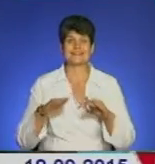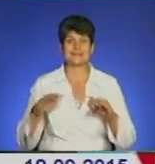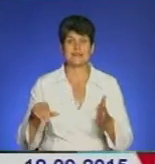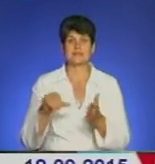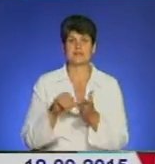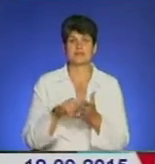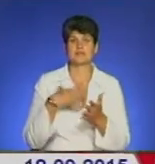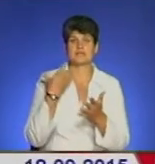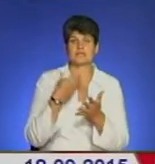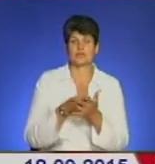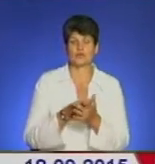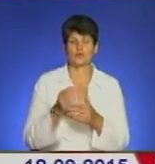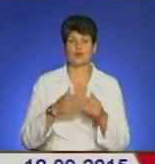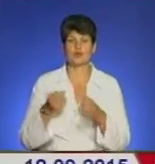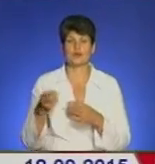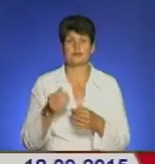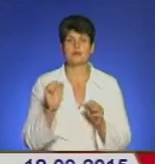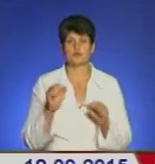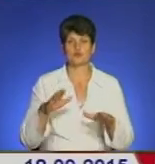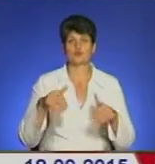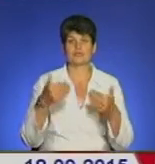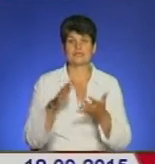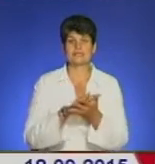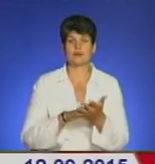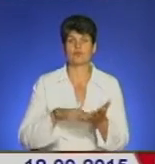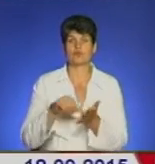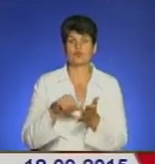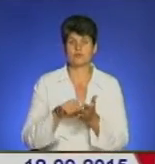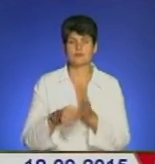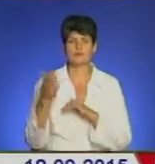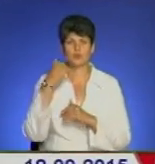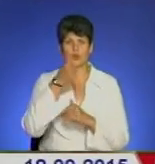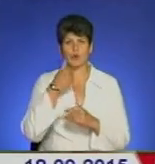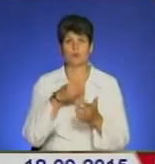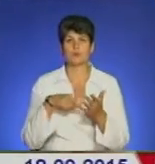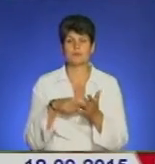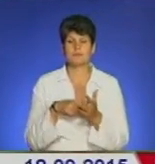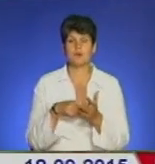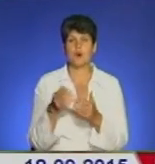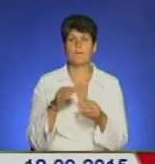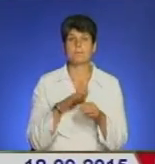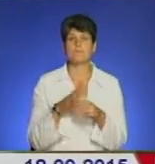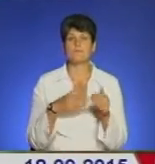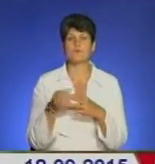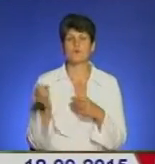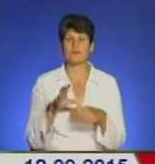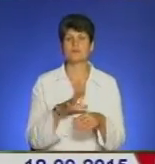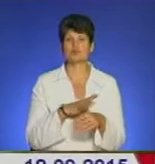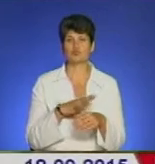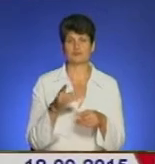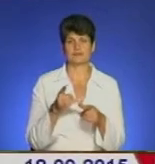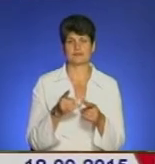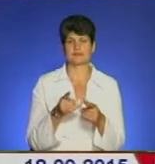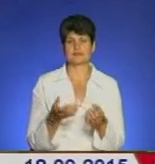представити свою професію ще можуть подати заявку на участь. Торік місто професій вже було у Тернополі. Найяскравіший майданчик